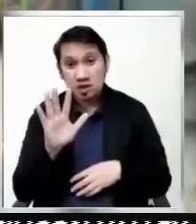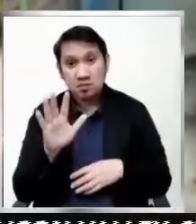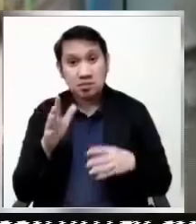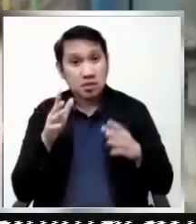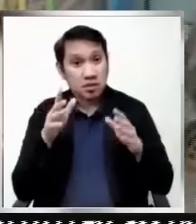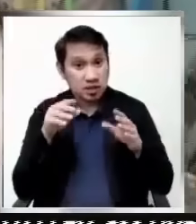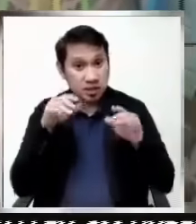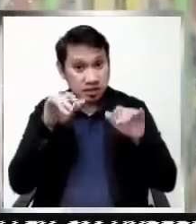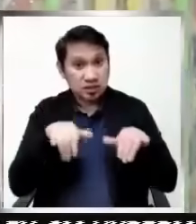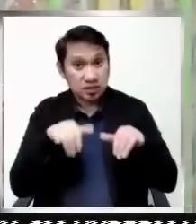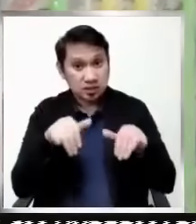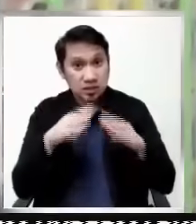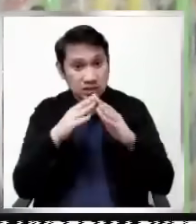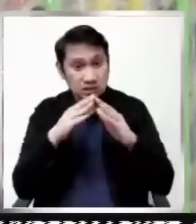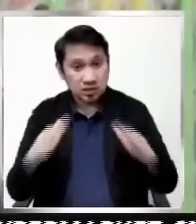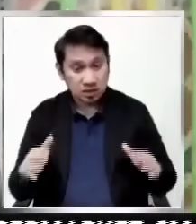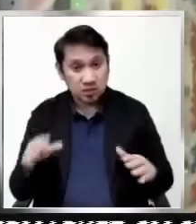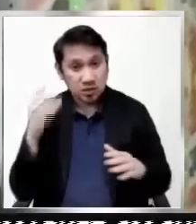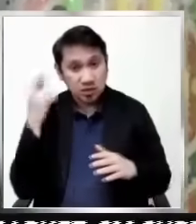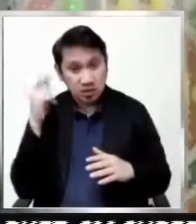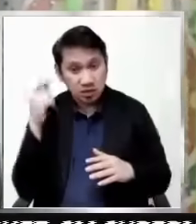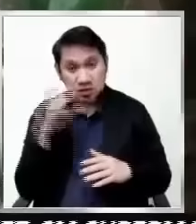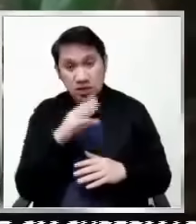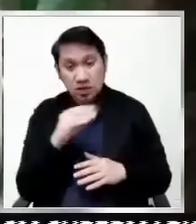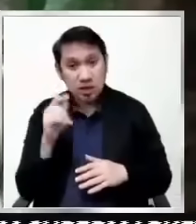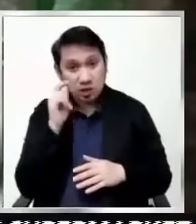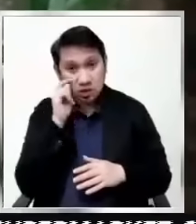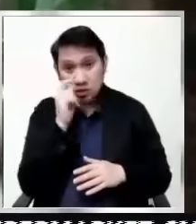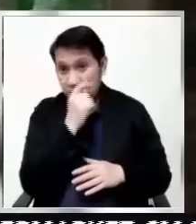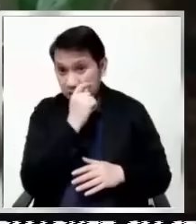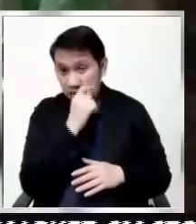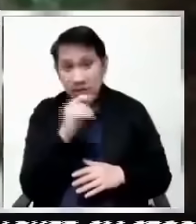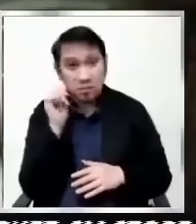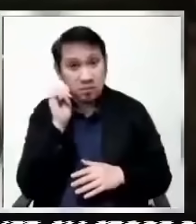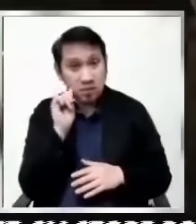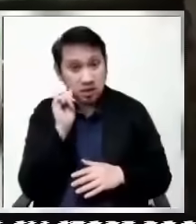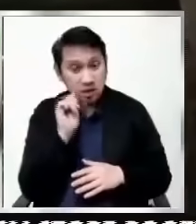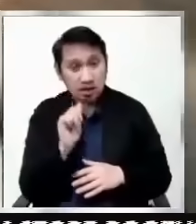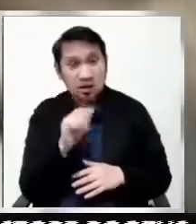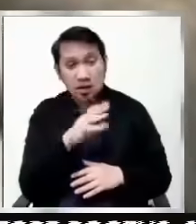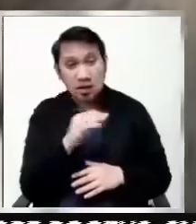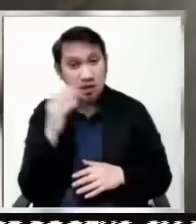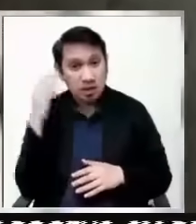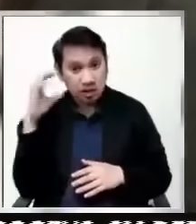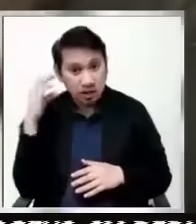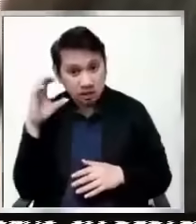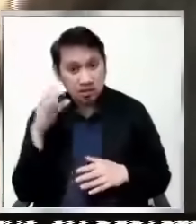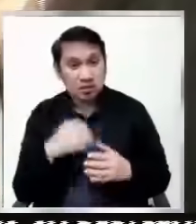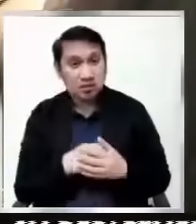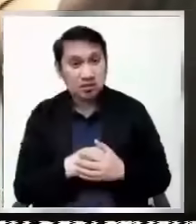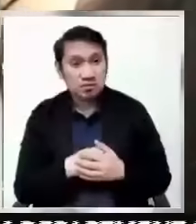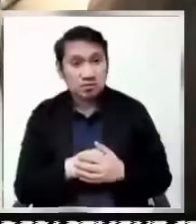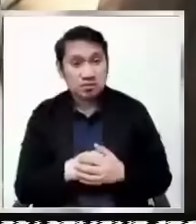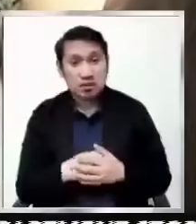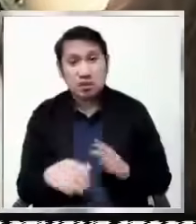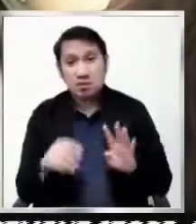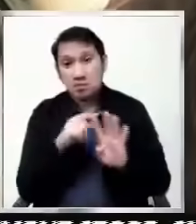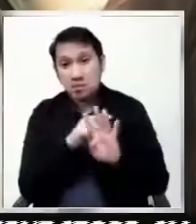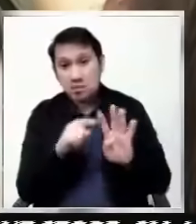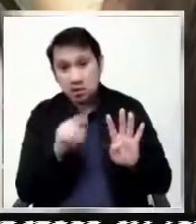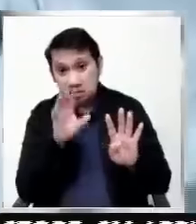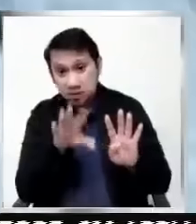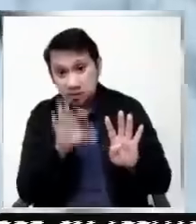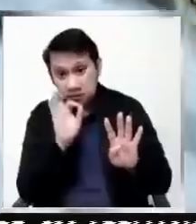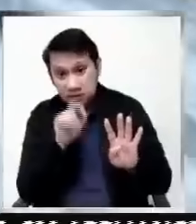ang titang si emelita Kambal na babaeng pinsan na si Hannah at Jana at pinsang si Al James pero Apat lang ang body bag na nailabas sa